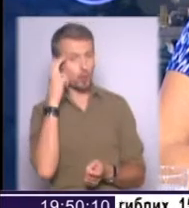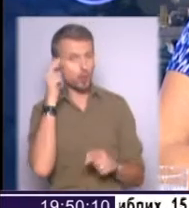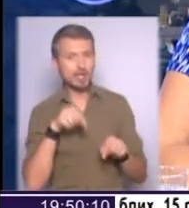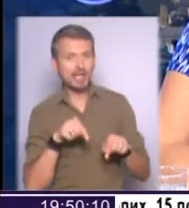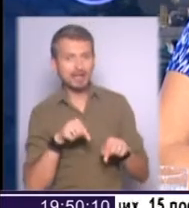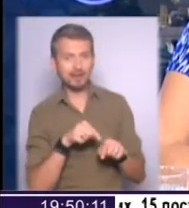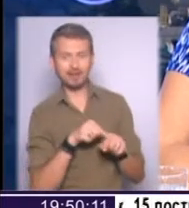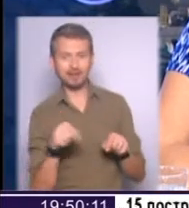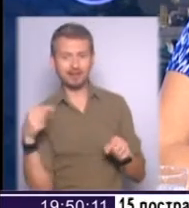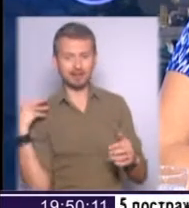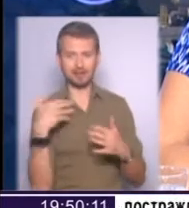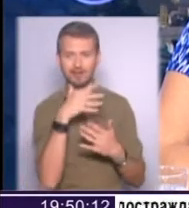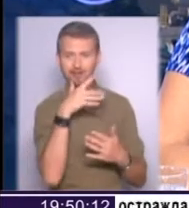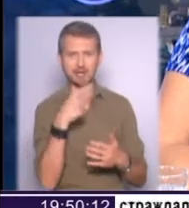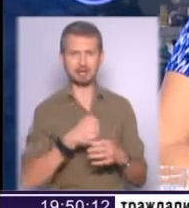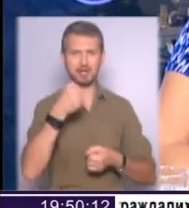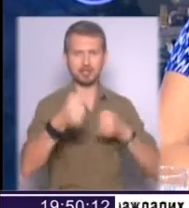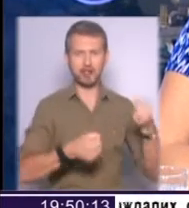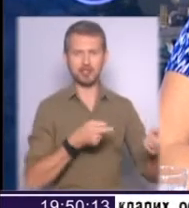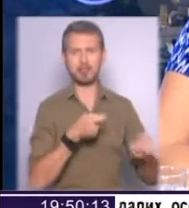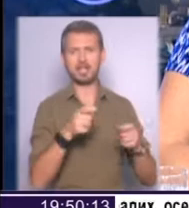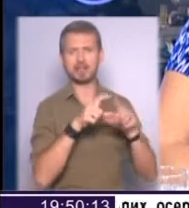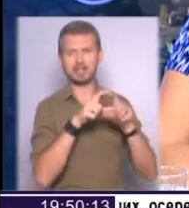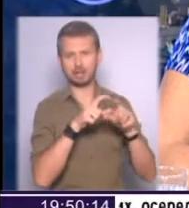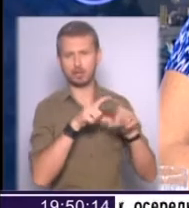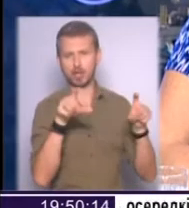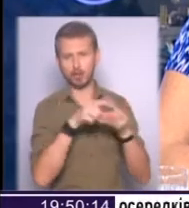у Києві саме за останній час з призначеннями керівників установ культури.